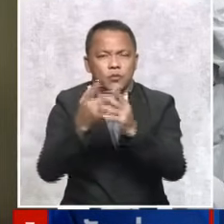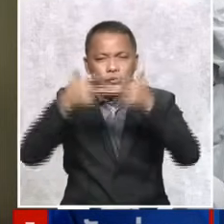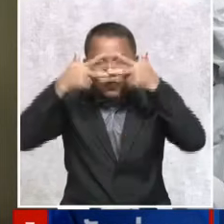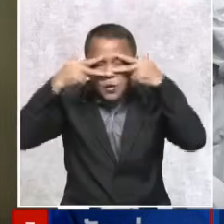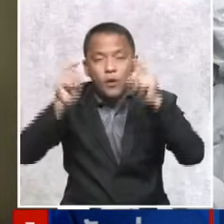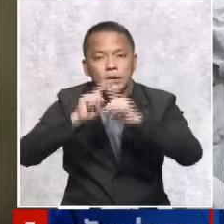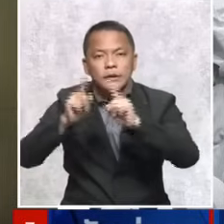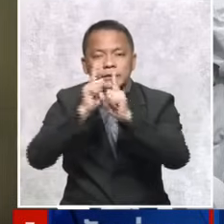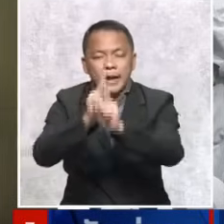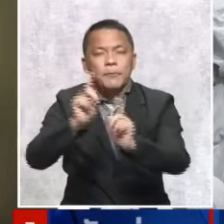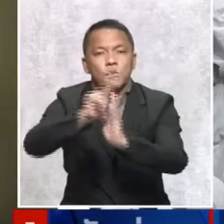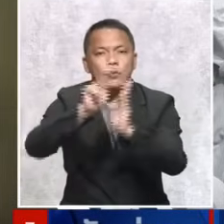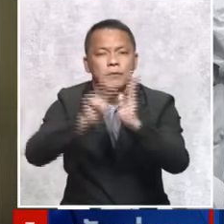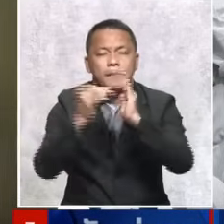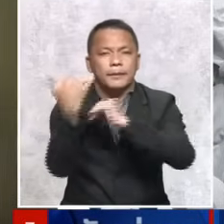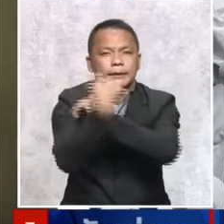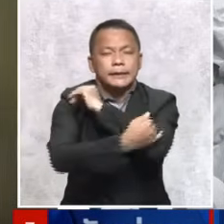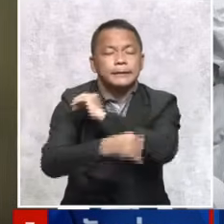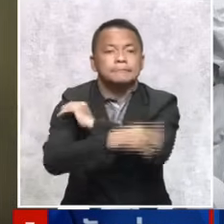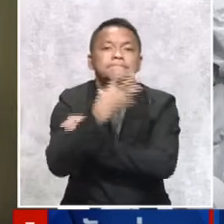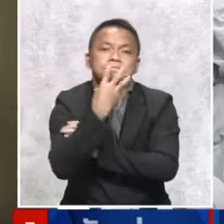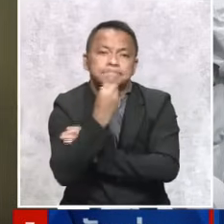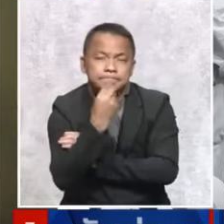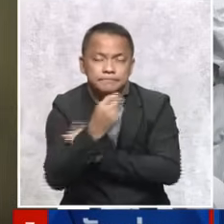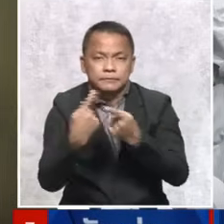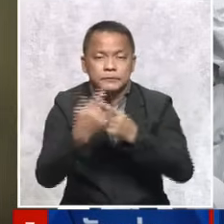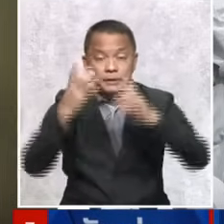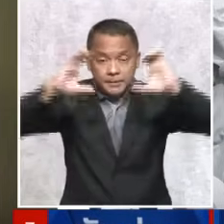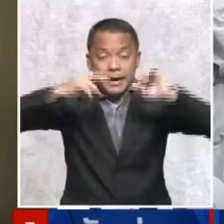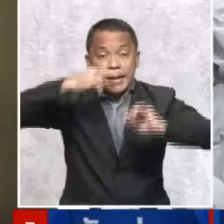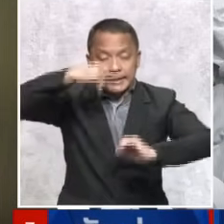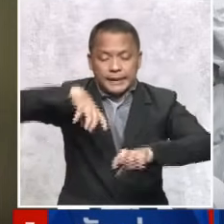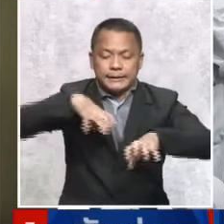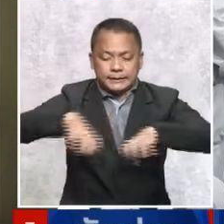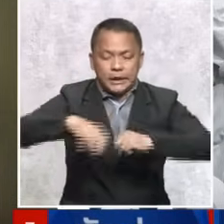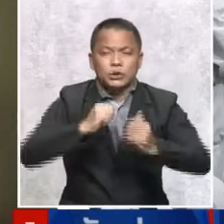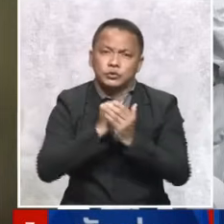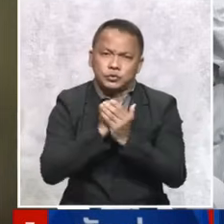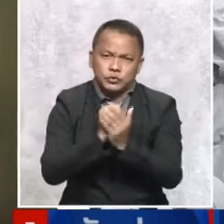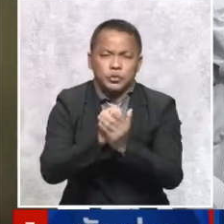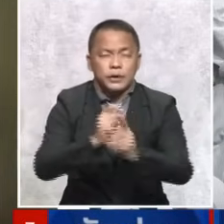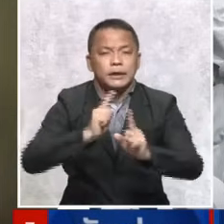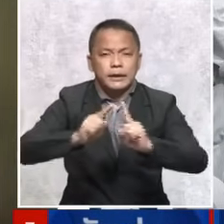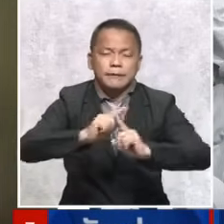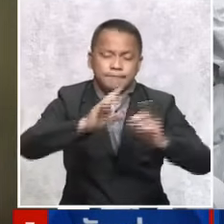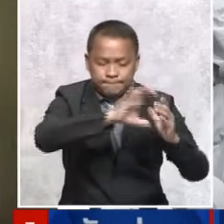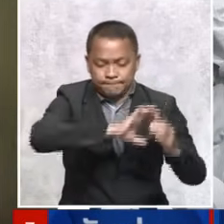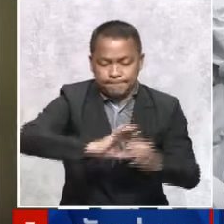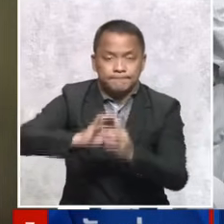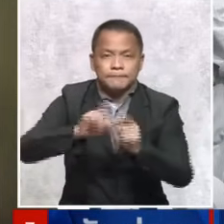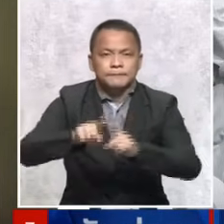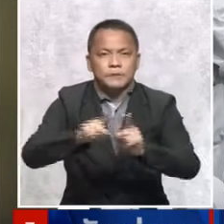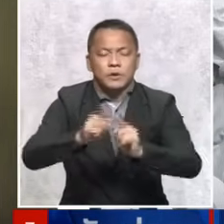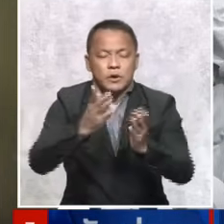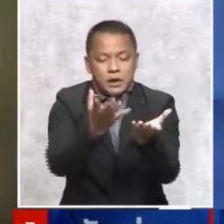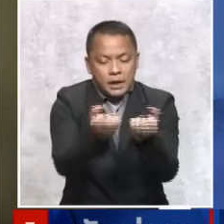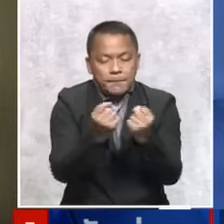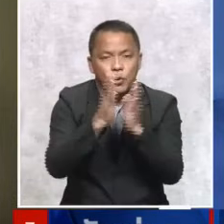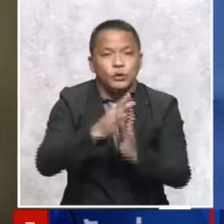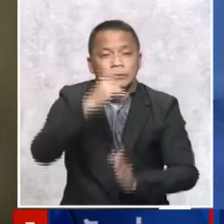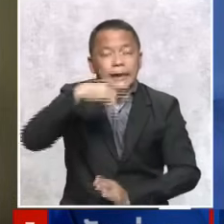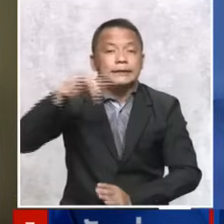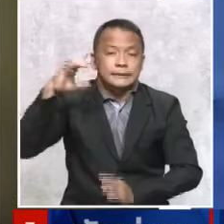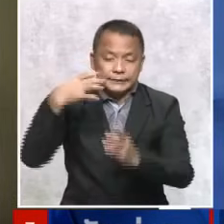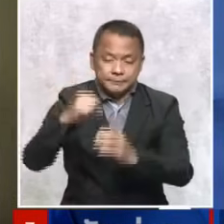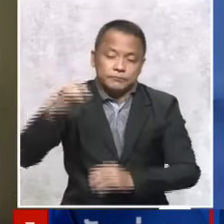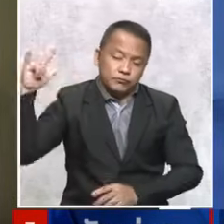ายตามกฎหมายอิสราเอลนะคะขณะเดียวกันรัฐบาลไทยจะดำเนินการในส่วนต่างๆที่เกี่ยวข้องเพื่อรับพี่น้องคนไทยทั้ง10ค